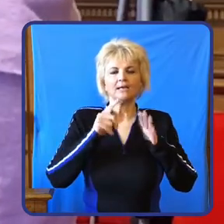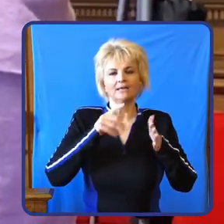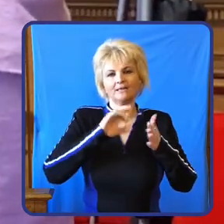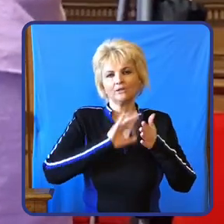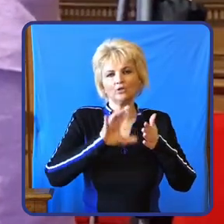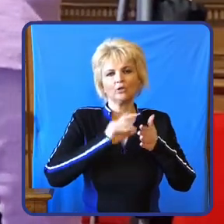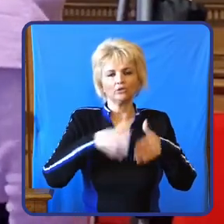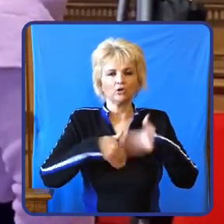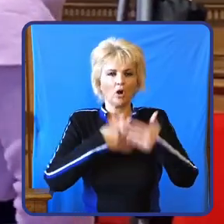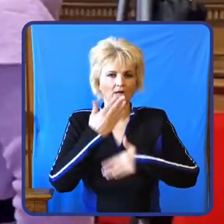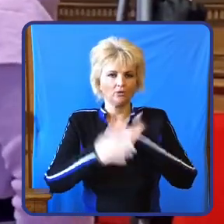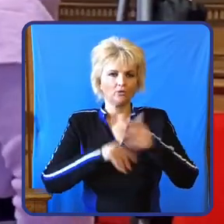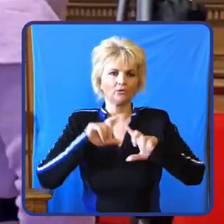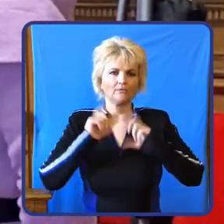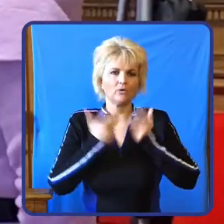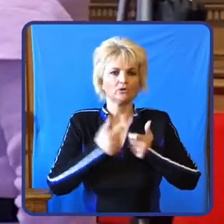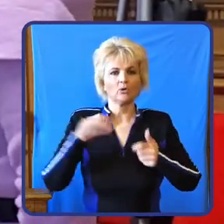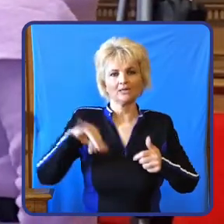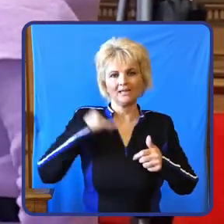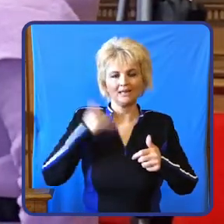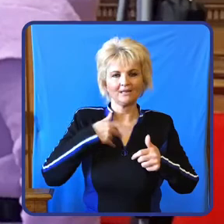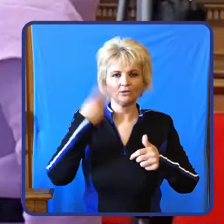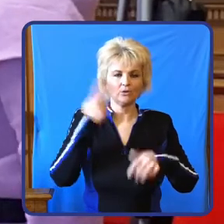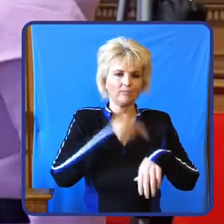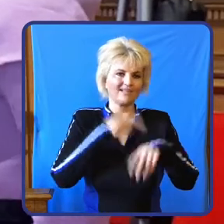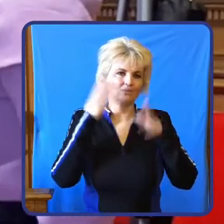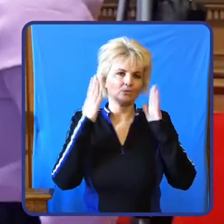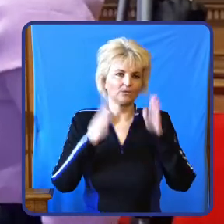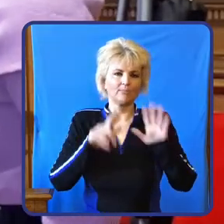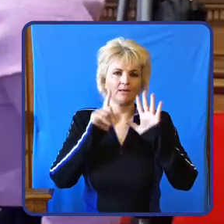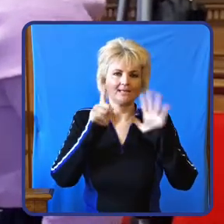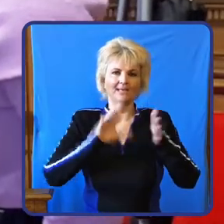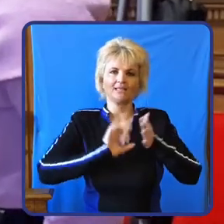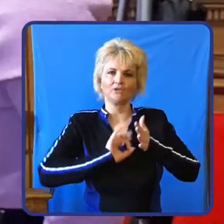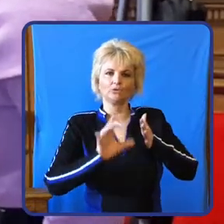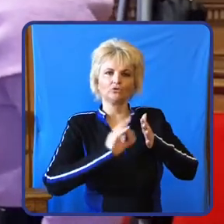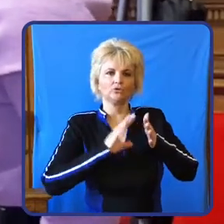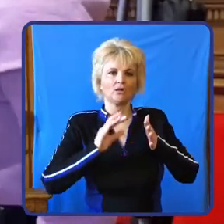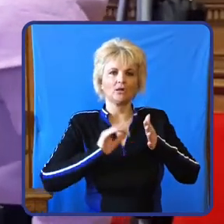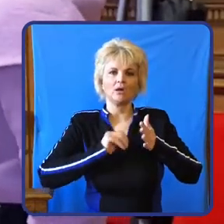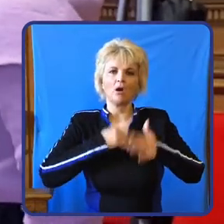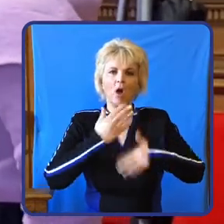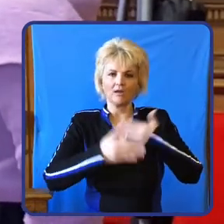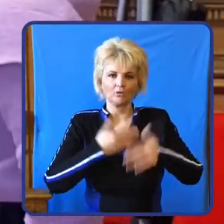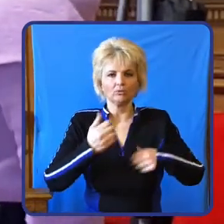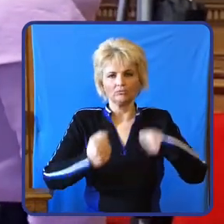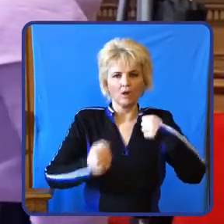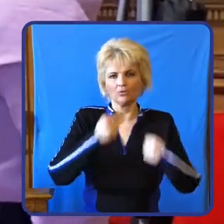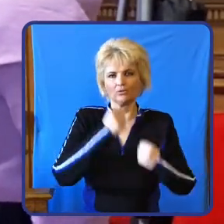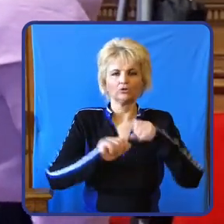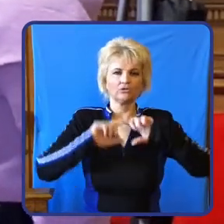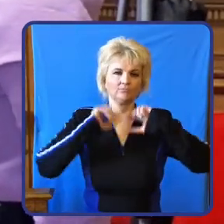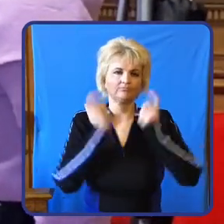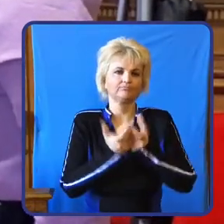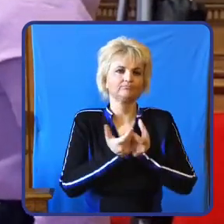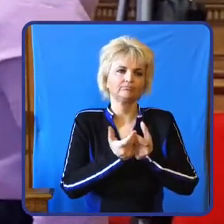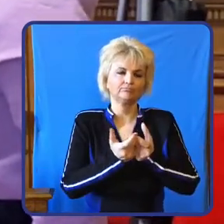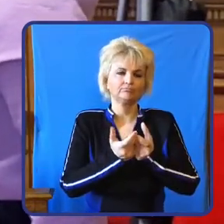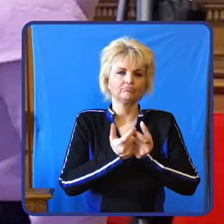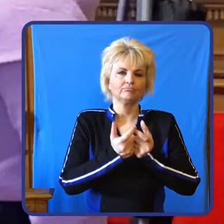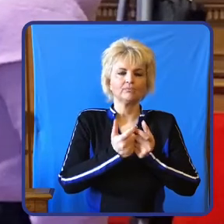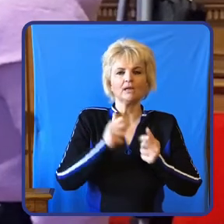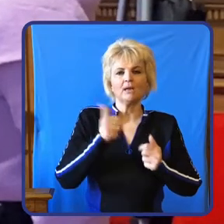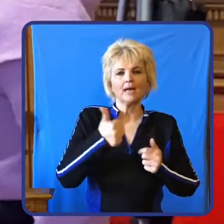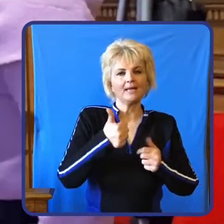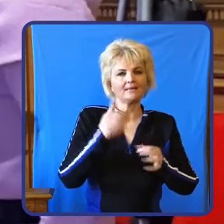amikor lehet, hogy még többet, hanem egy délelőtti normál időszakban 7 gyorshajtót fogtak, illetve egy olyan esetről